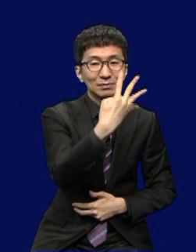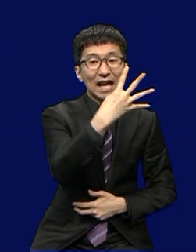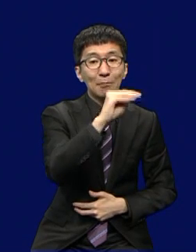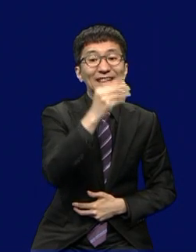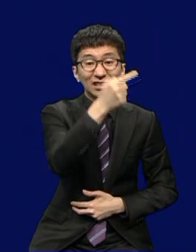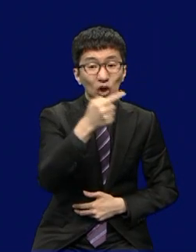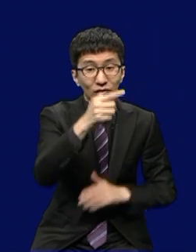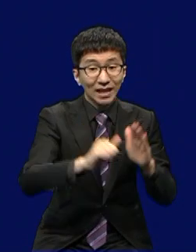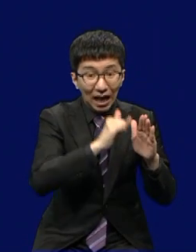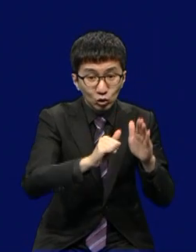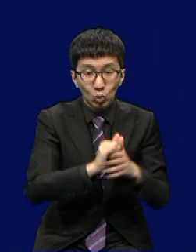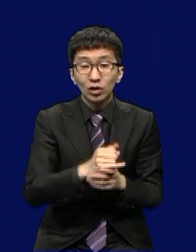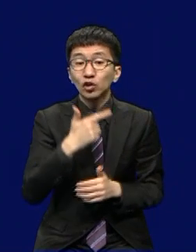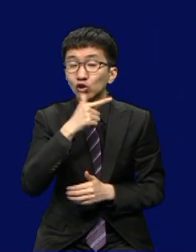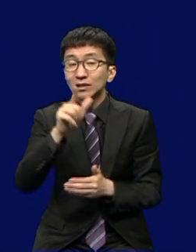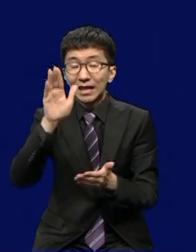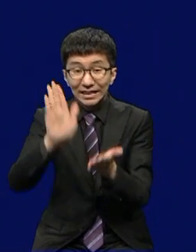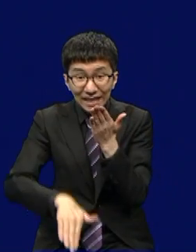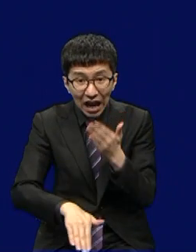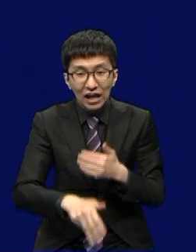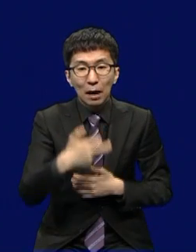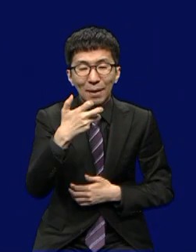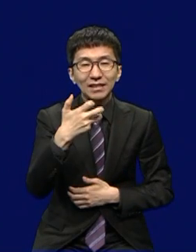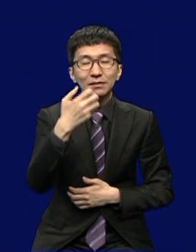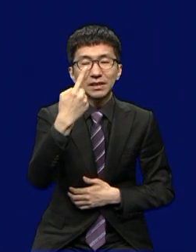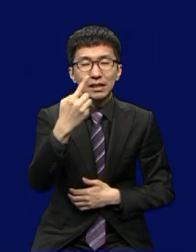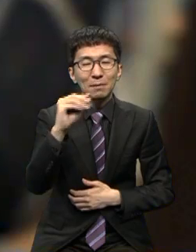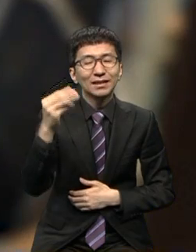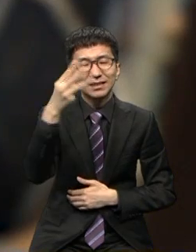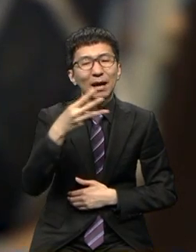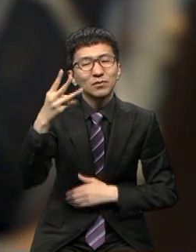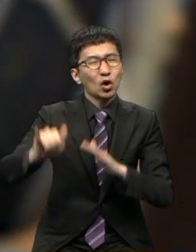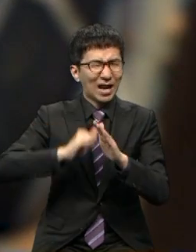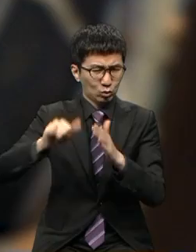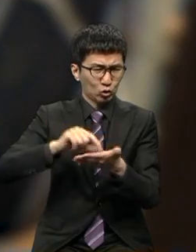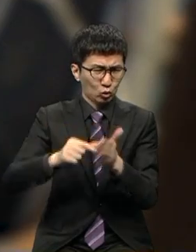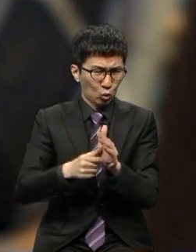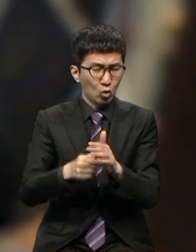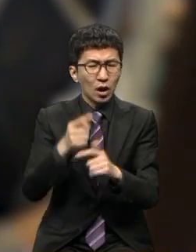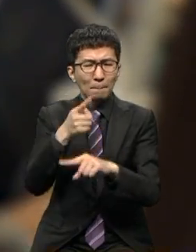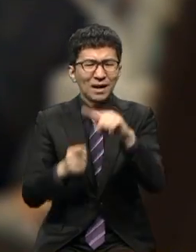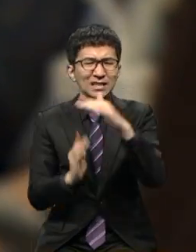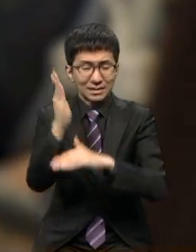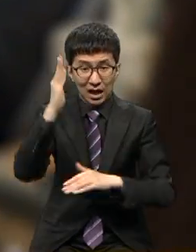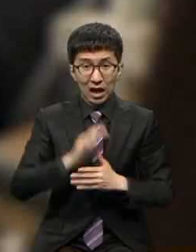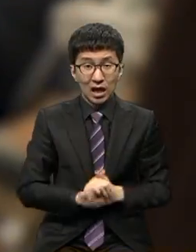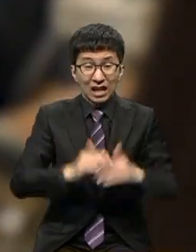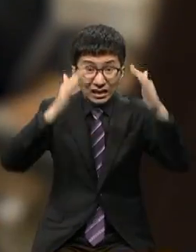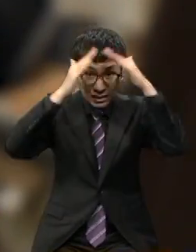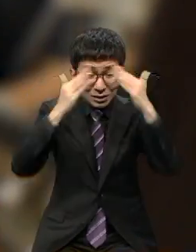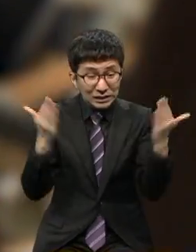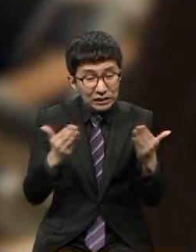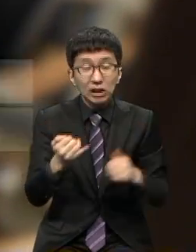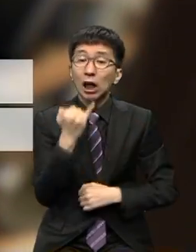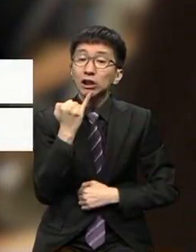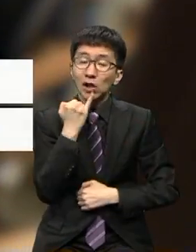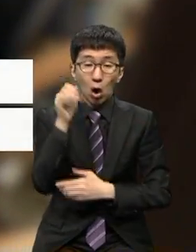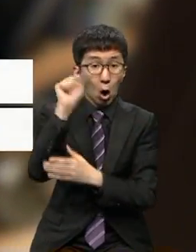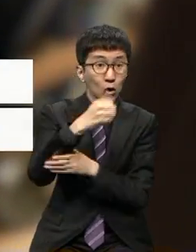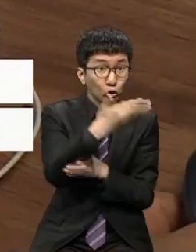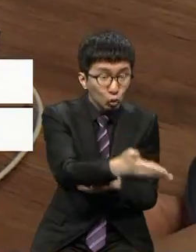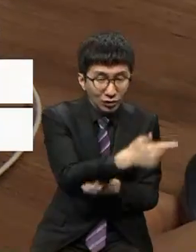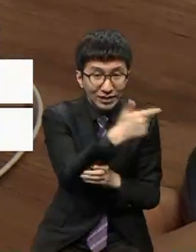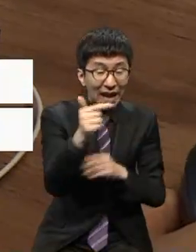맞벌이는 81만 3천 가구로 절반이 훌쩍 넘습니다. 그나마 재택근무를 권장하는 대기업이나 공기업에